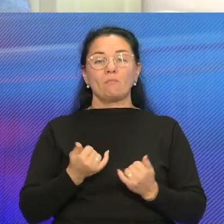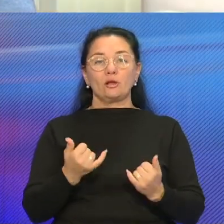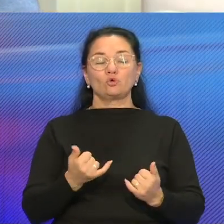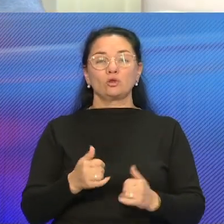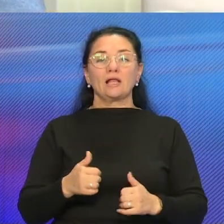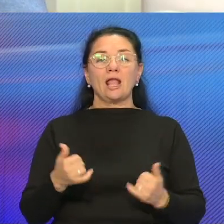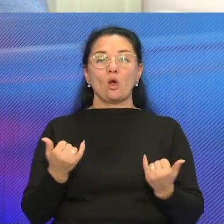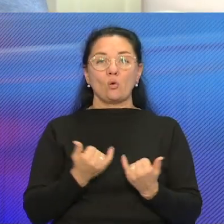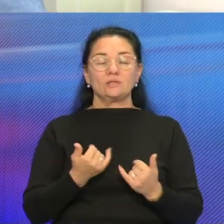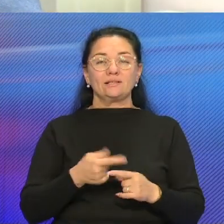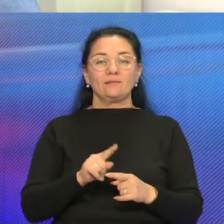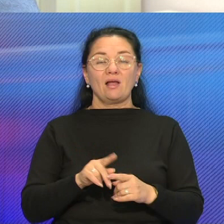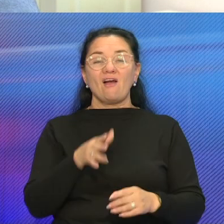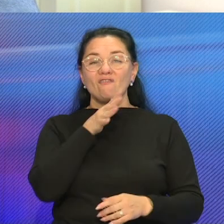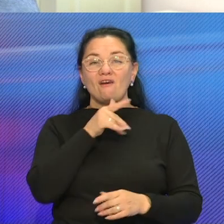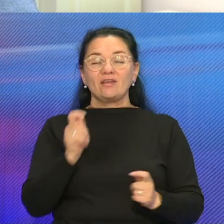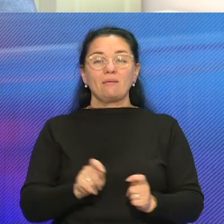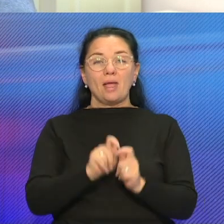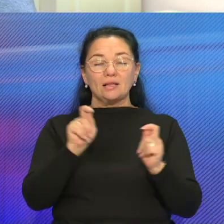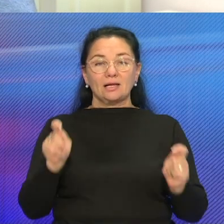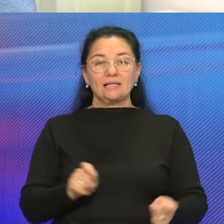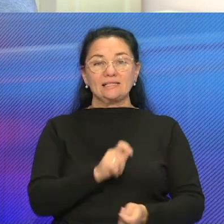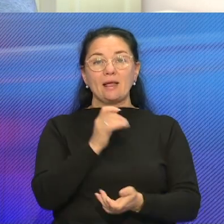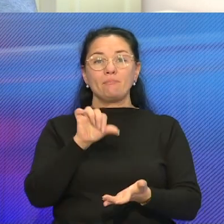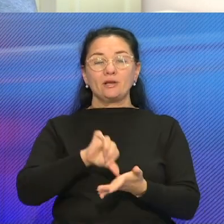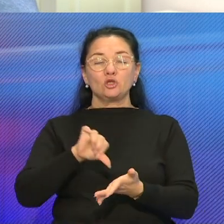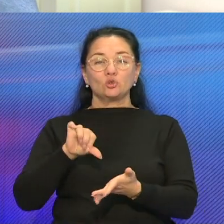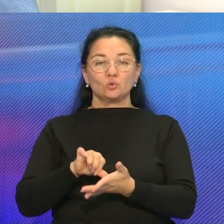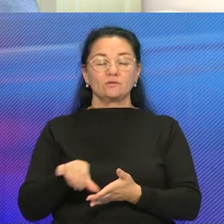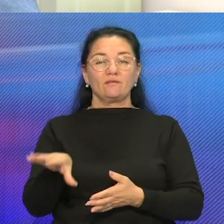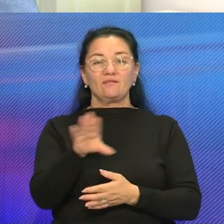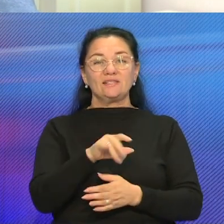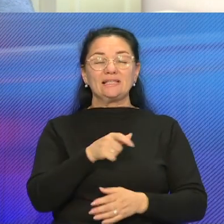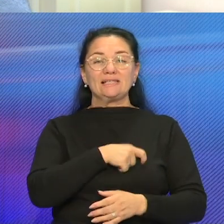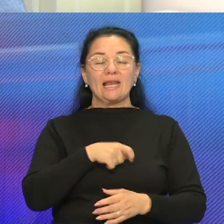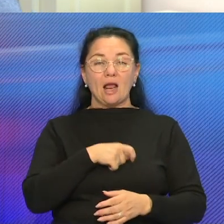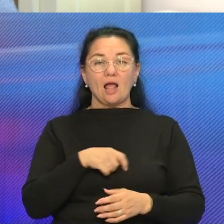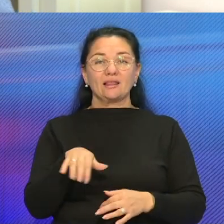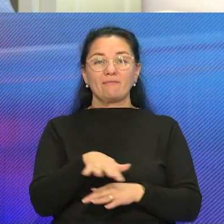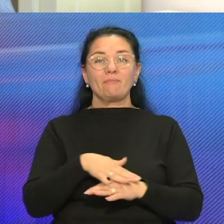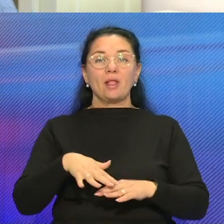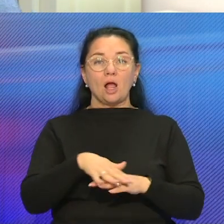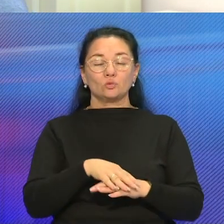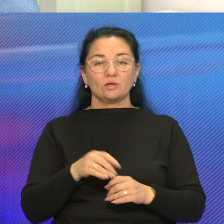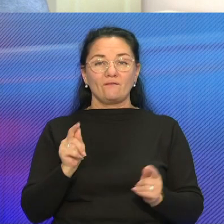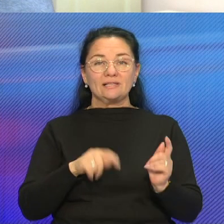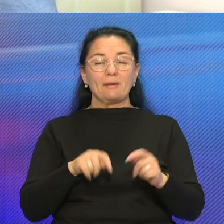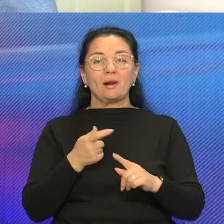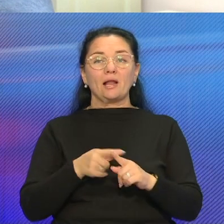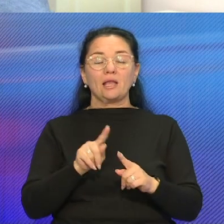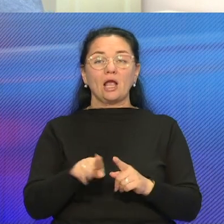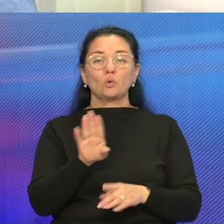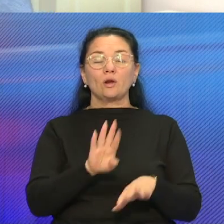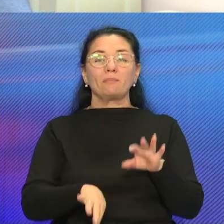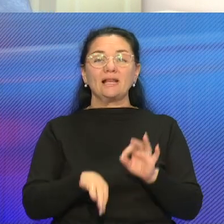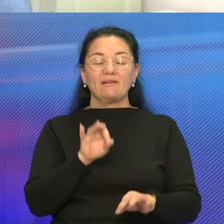открытия с нами присутствовали и делегаты Всебелорусского народного собрания, которые были направлены и избраны